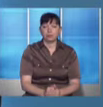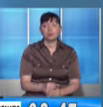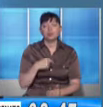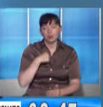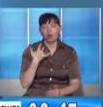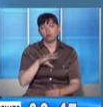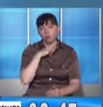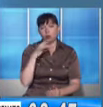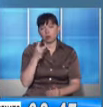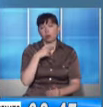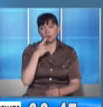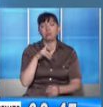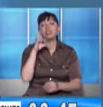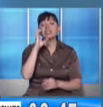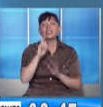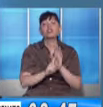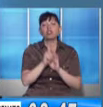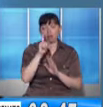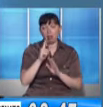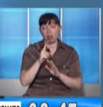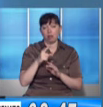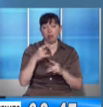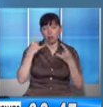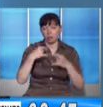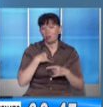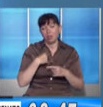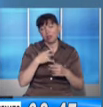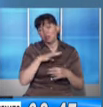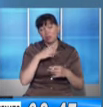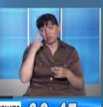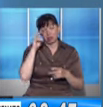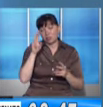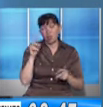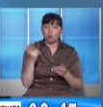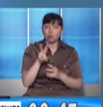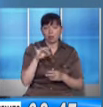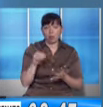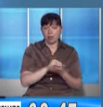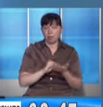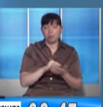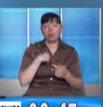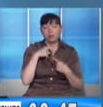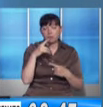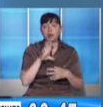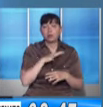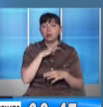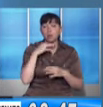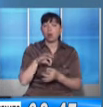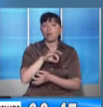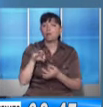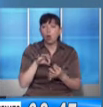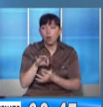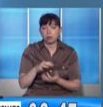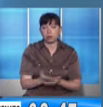Am spus despre acest lucru exact la începutul emisiunii și nu știu dacă trebuie să mai repet, dar am vorbit despre proiectele de legi pe care le-am făcut, am vorbit